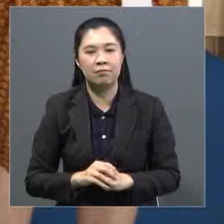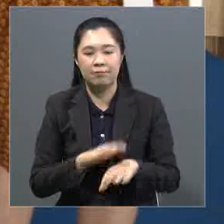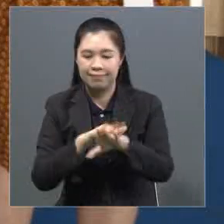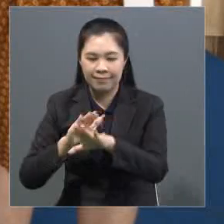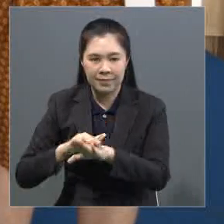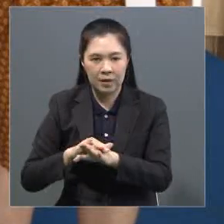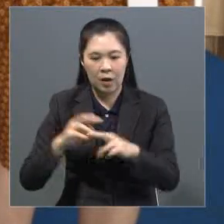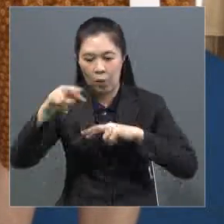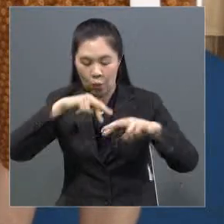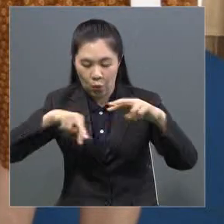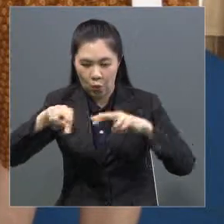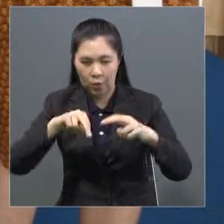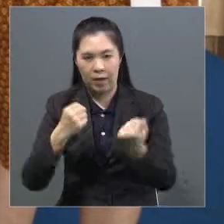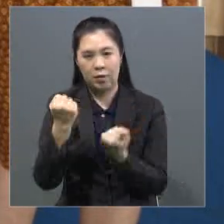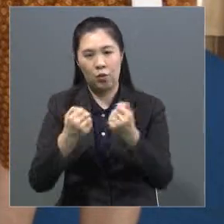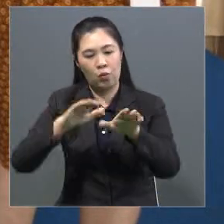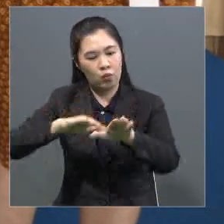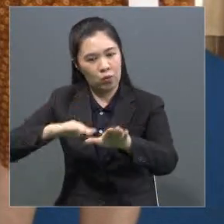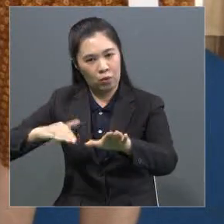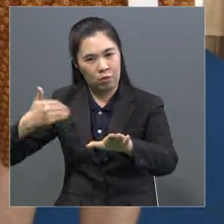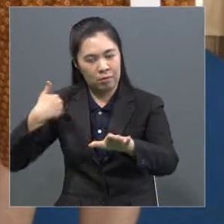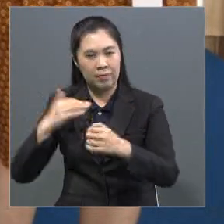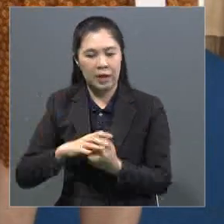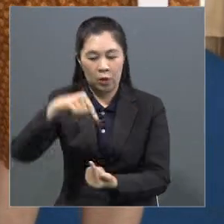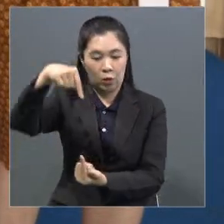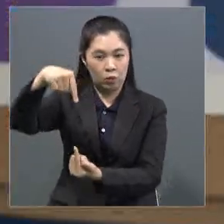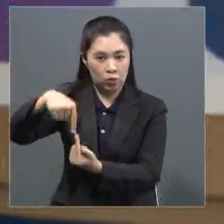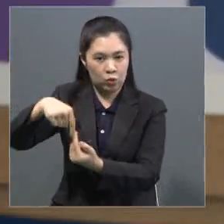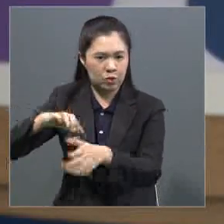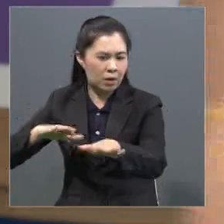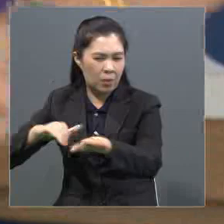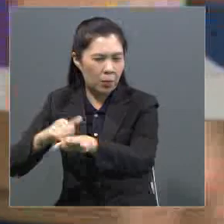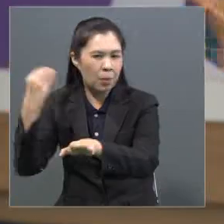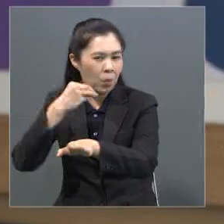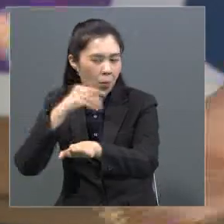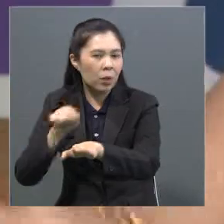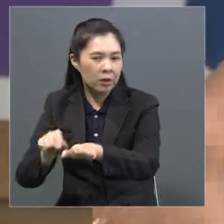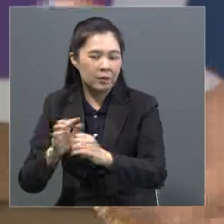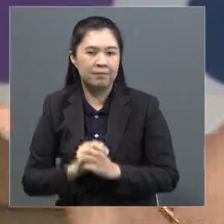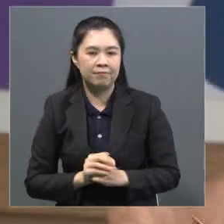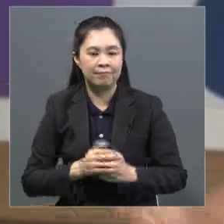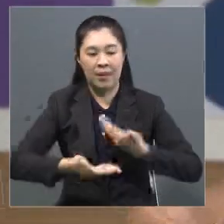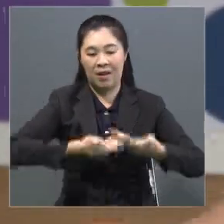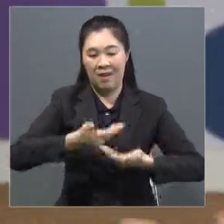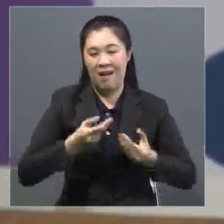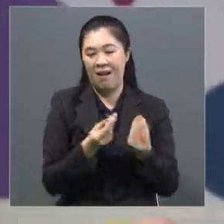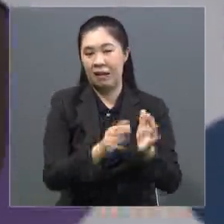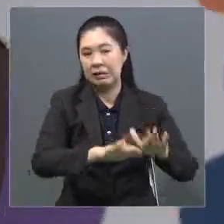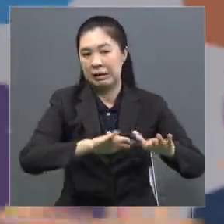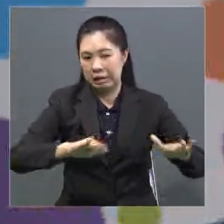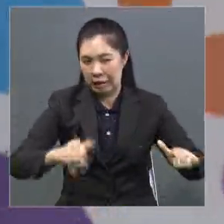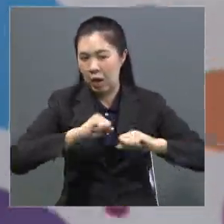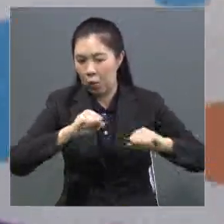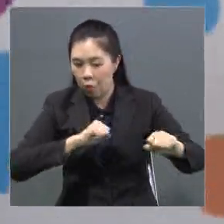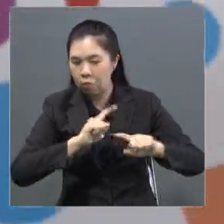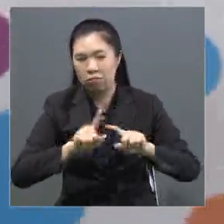ความปลอดภัยทางท้องถนนให้ตรวจแอลกอฮอล์ทุกครั้งในจุดที่เกิดอุบัติเหตุเน้นย้ำห้ามขายแอลกอฮอล์ให้กับเด็กและเยาวชนและ